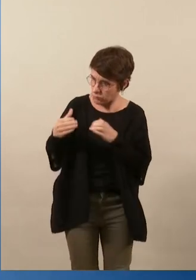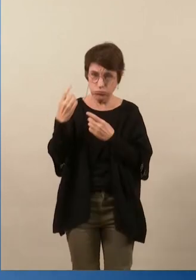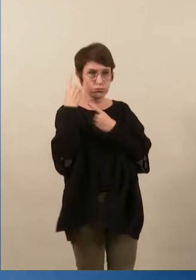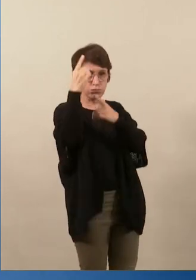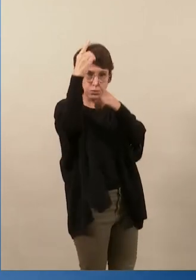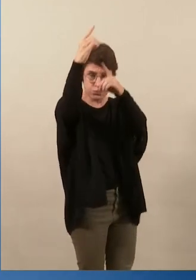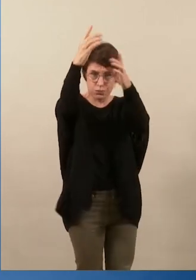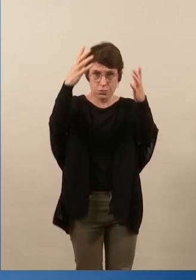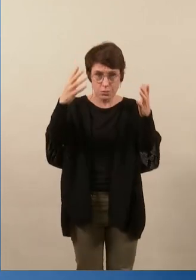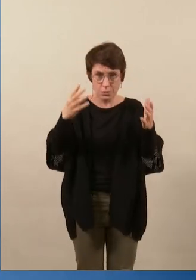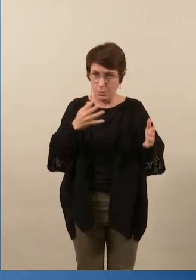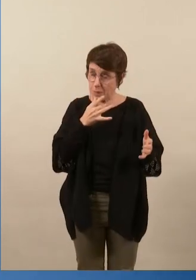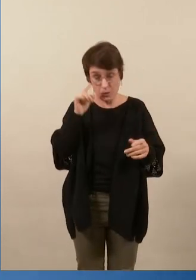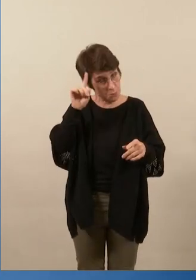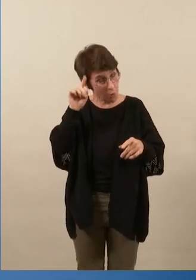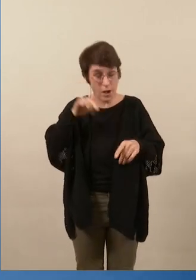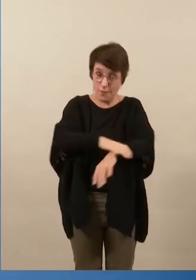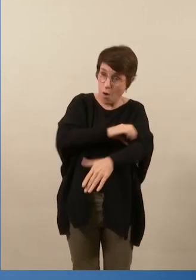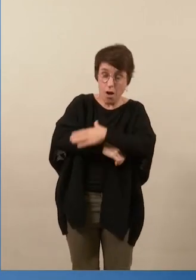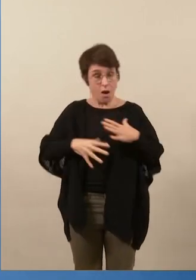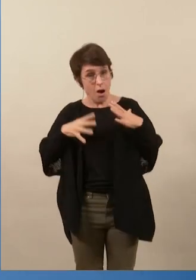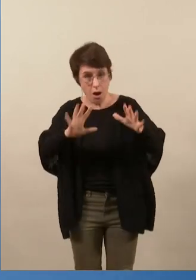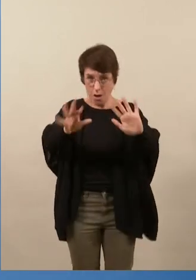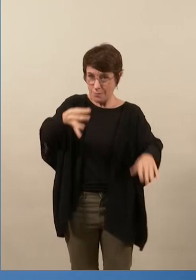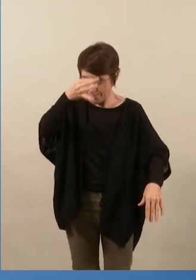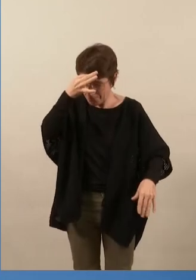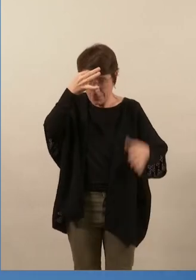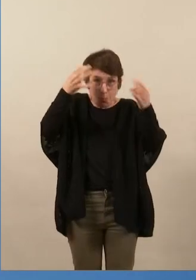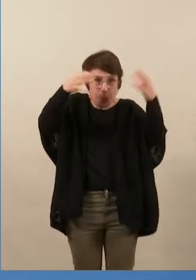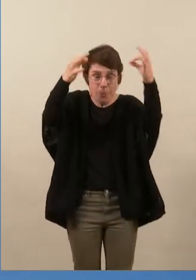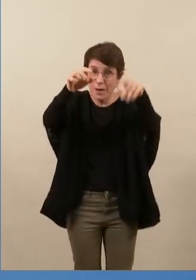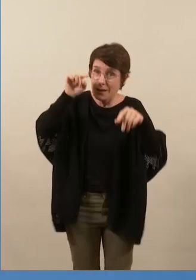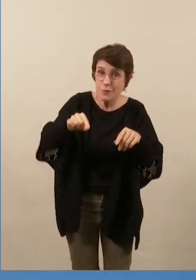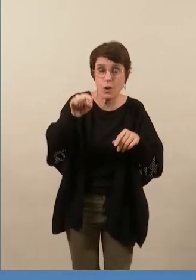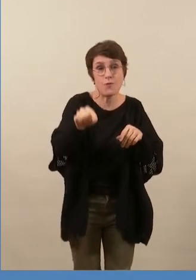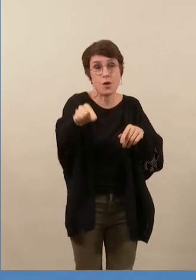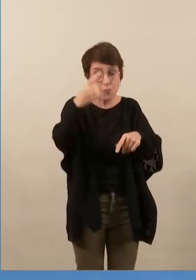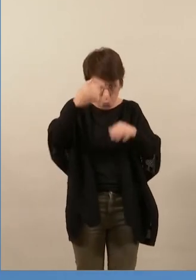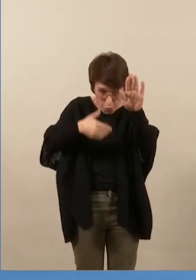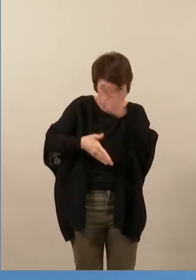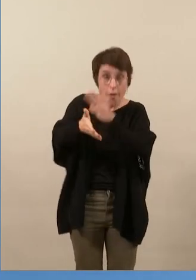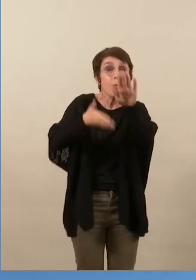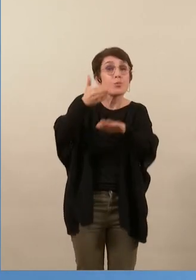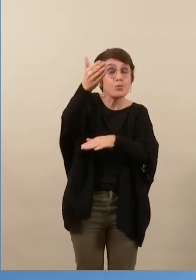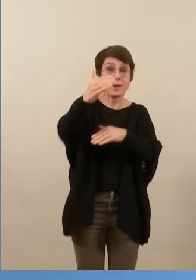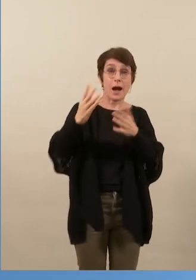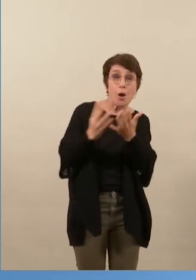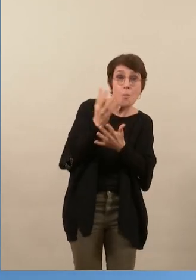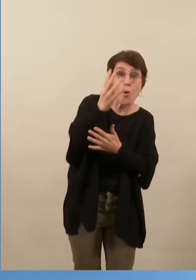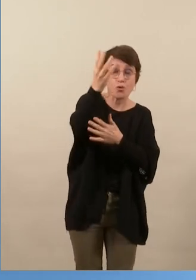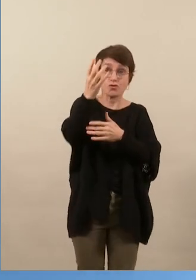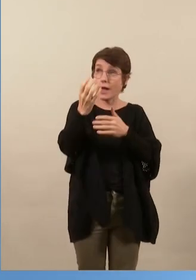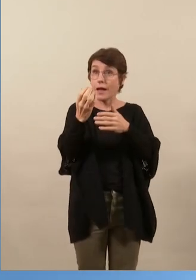parce que il faudra du courage il faudra de l'audace il faudra de l'imagination pour bâtir un projet qui donne des nouveaux